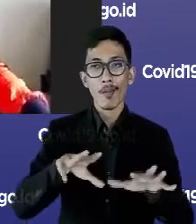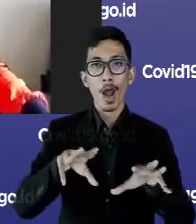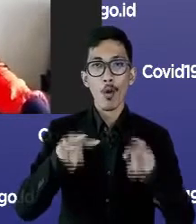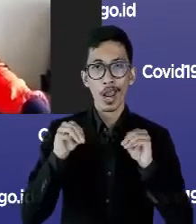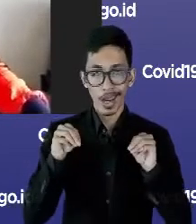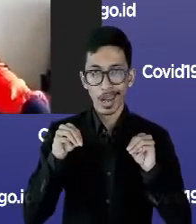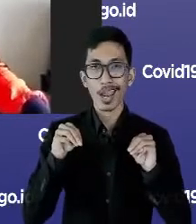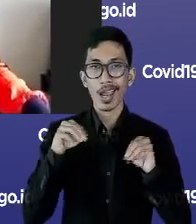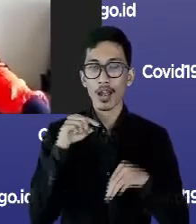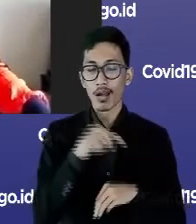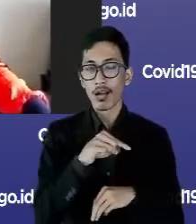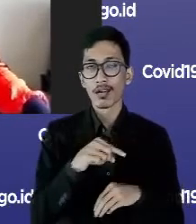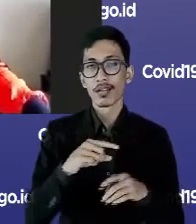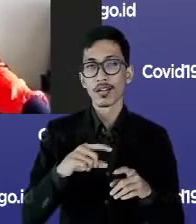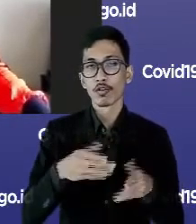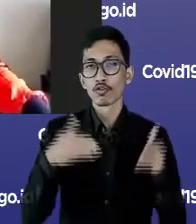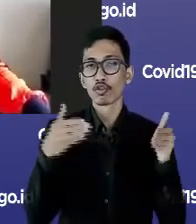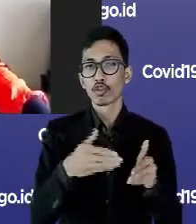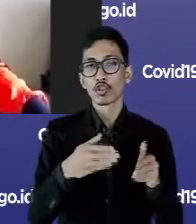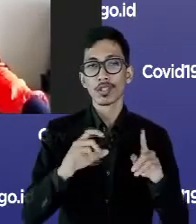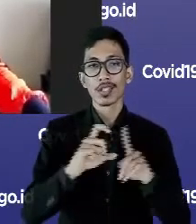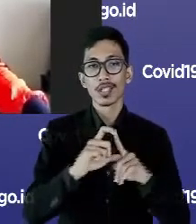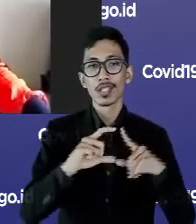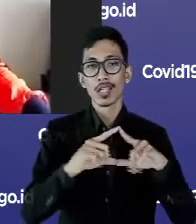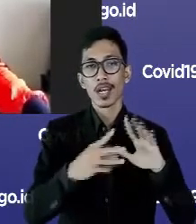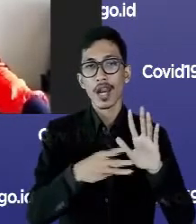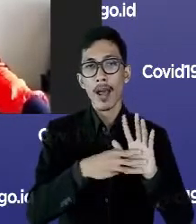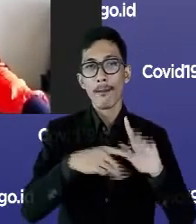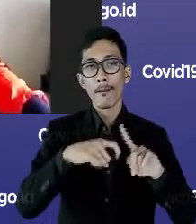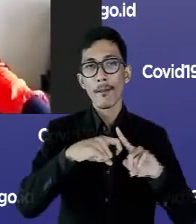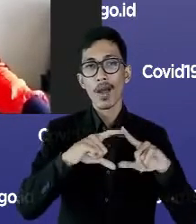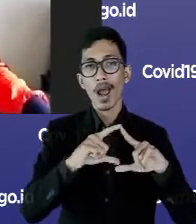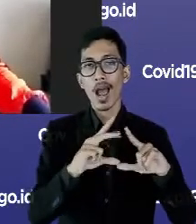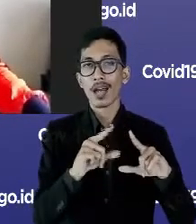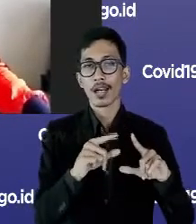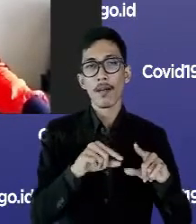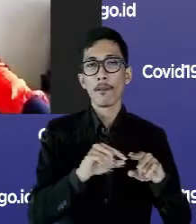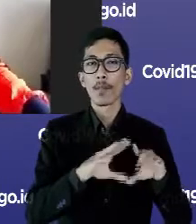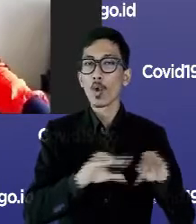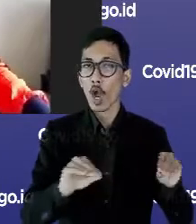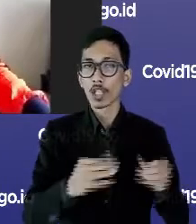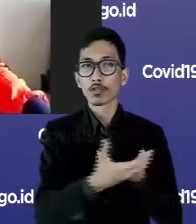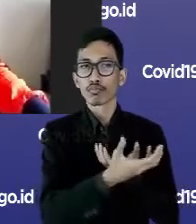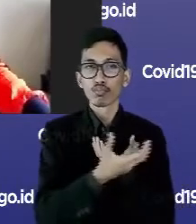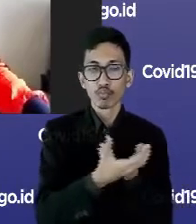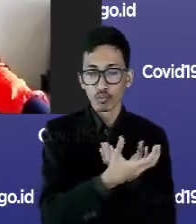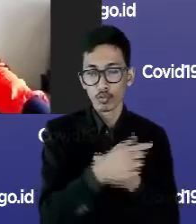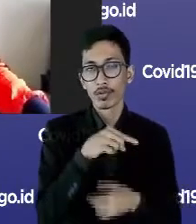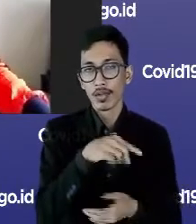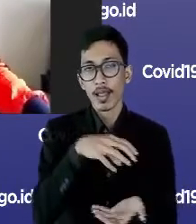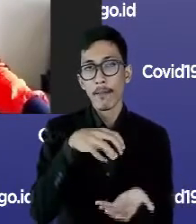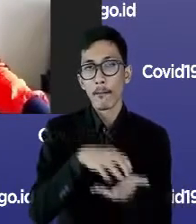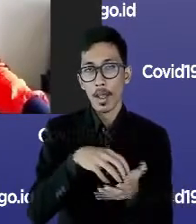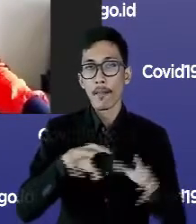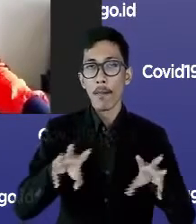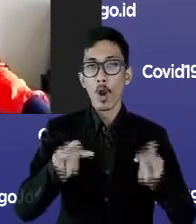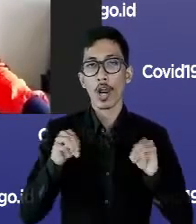Bidang Damkar Satuan Pol PP dan juga Damkar ya, tentu saja di